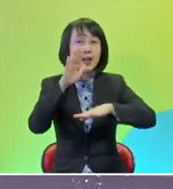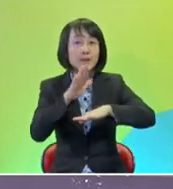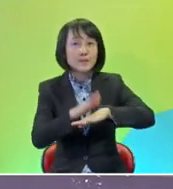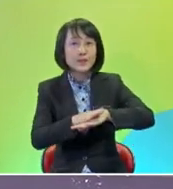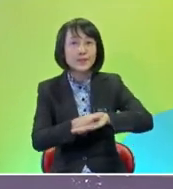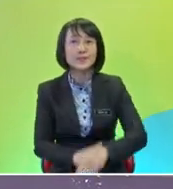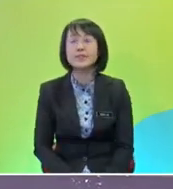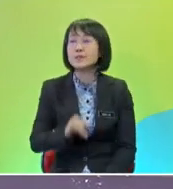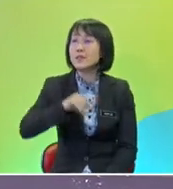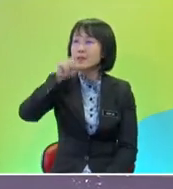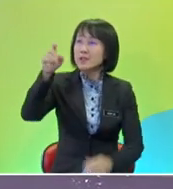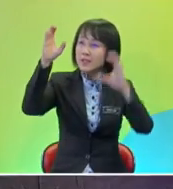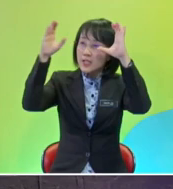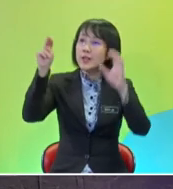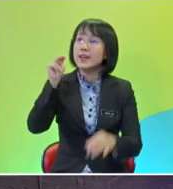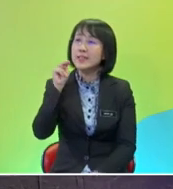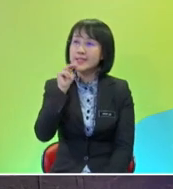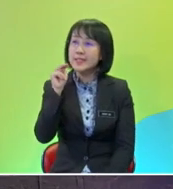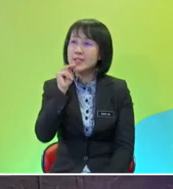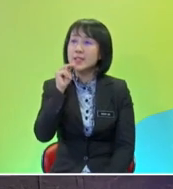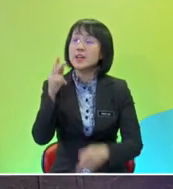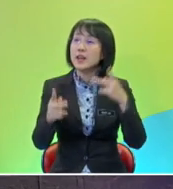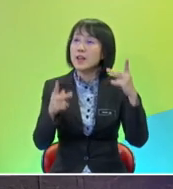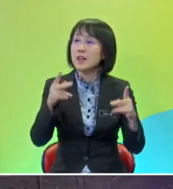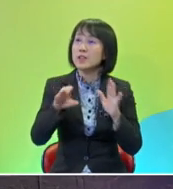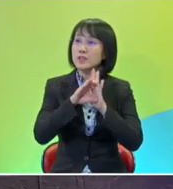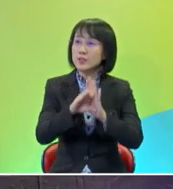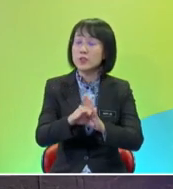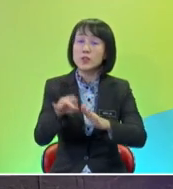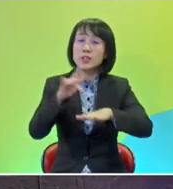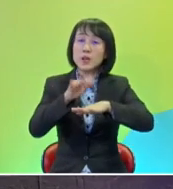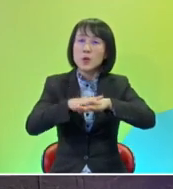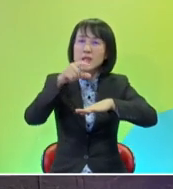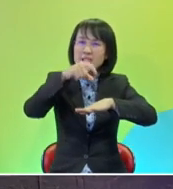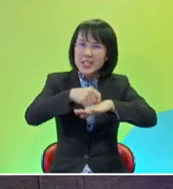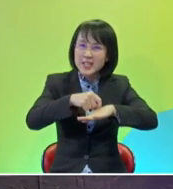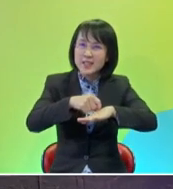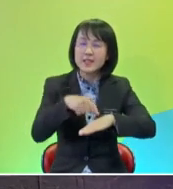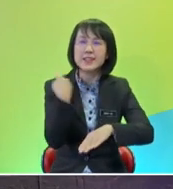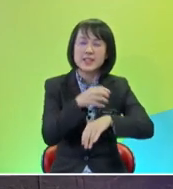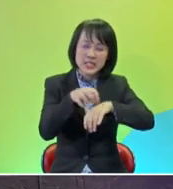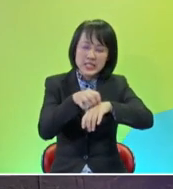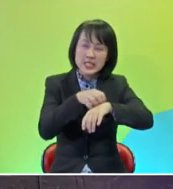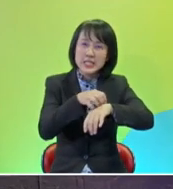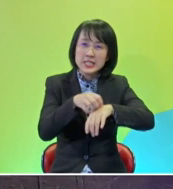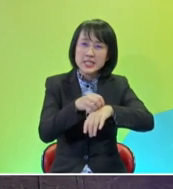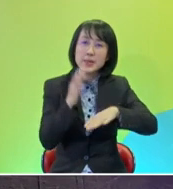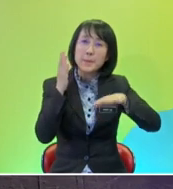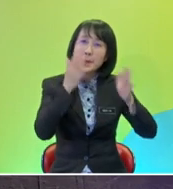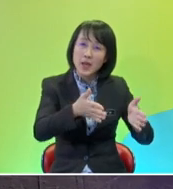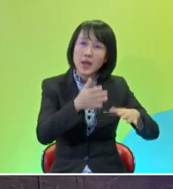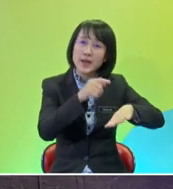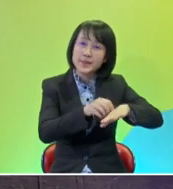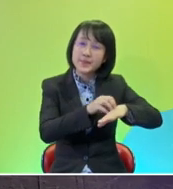nak tanya Cikgu Nancy lah Cikgu. Kalau contohnya nyamuk gigit kita, kan kita garu-garu, kadang-kadang kita biarkan. Tapi